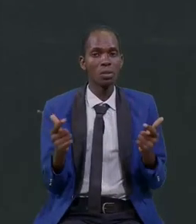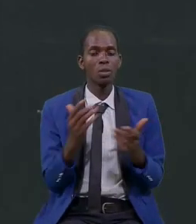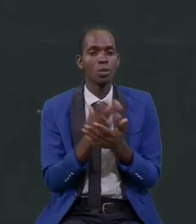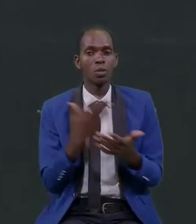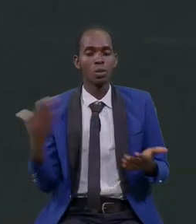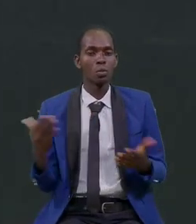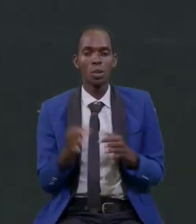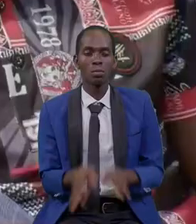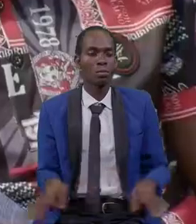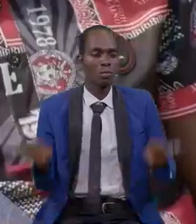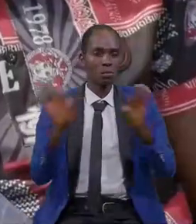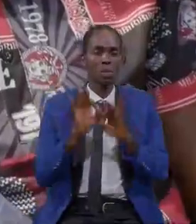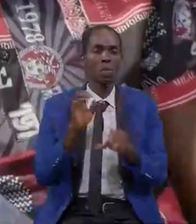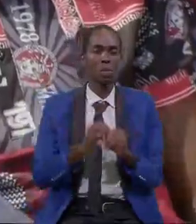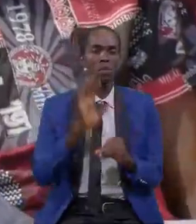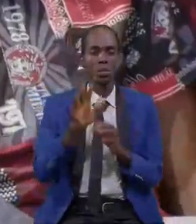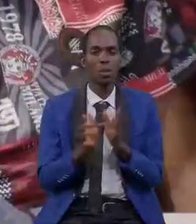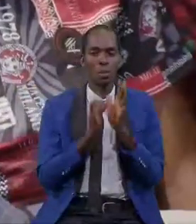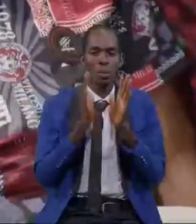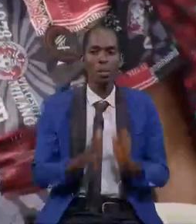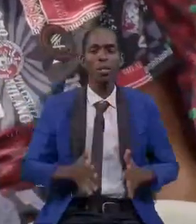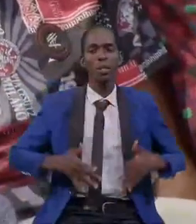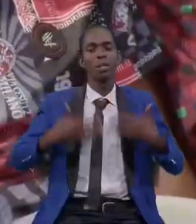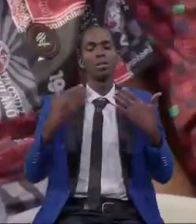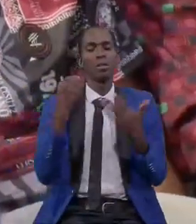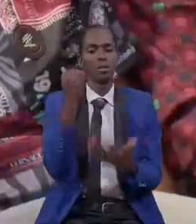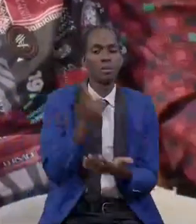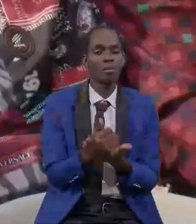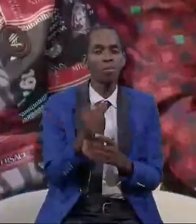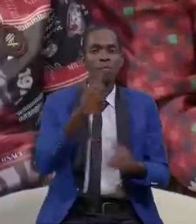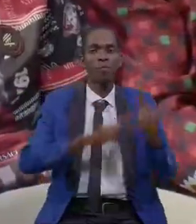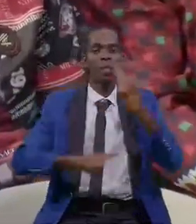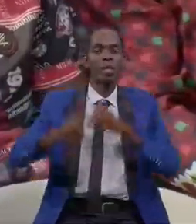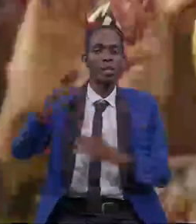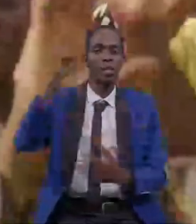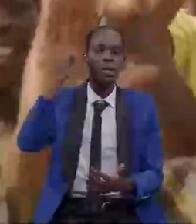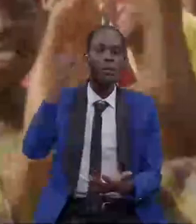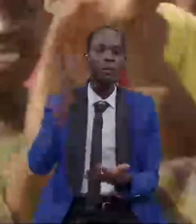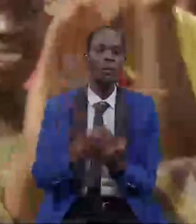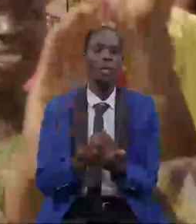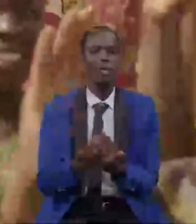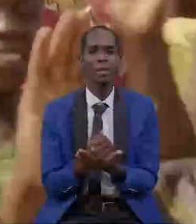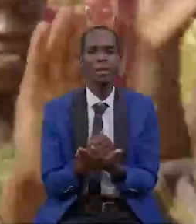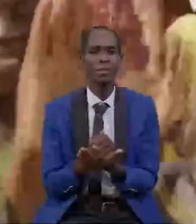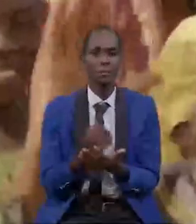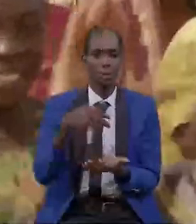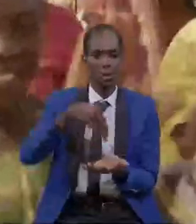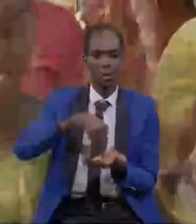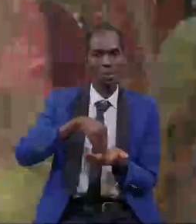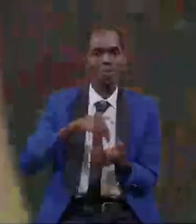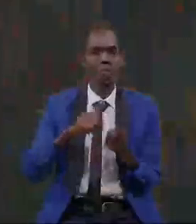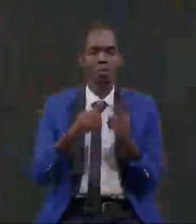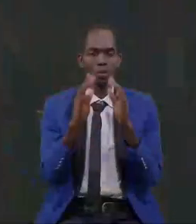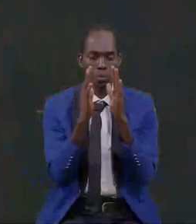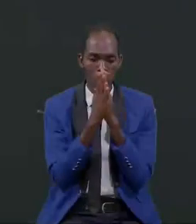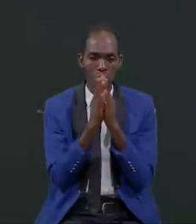quelque chose d'important dans ta vie chrétienne. Et tout le monde dit... Levons-nous maintenant et allons à